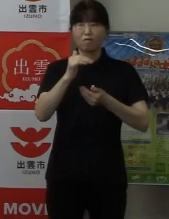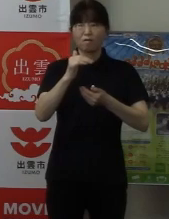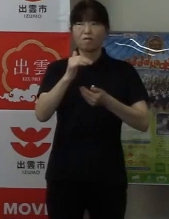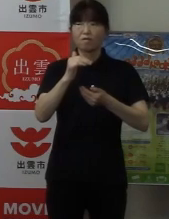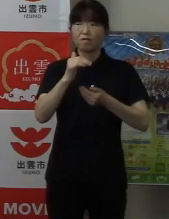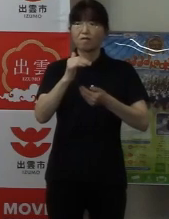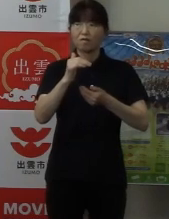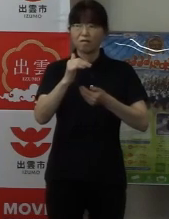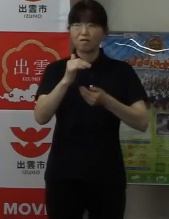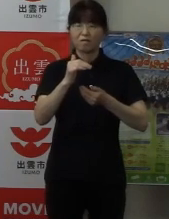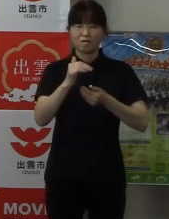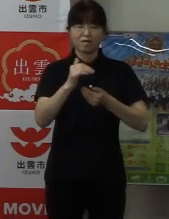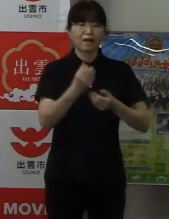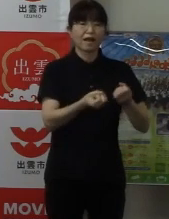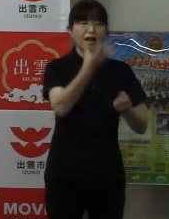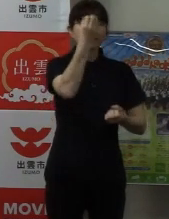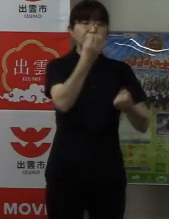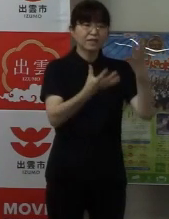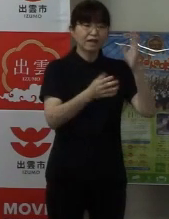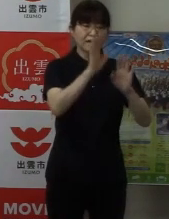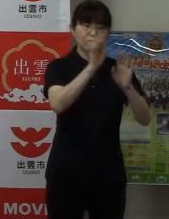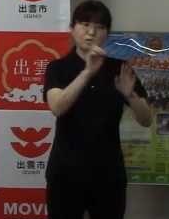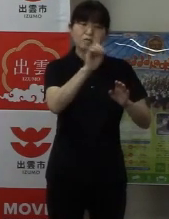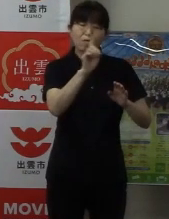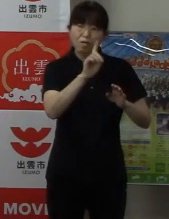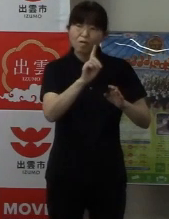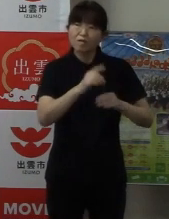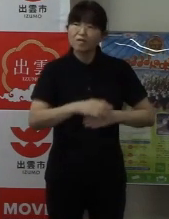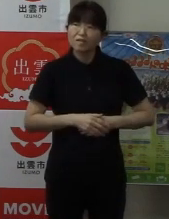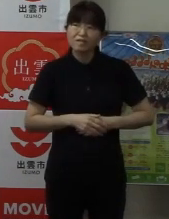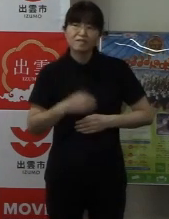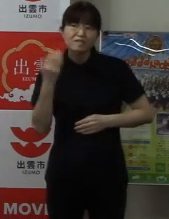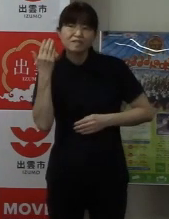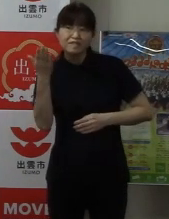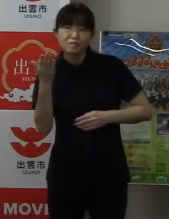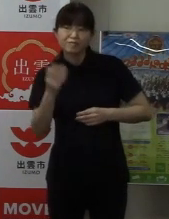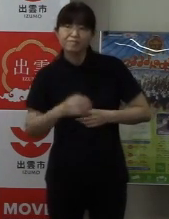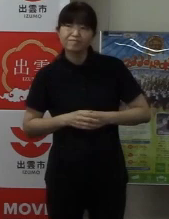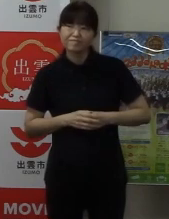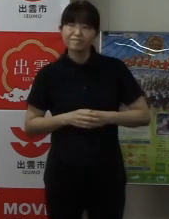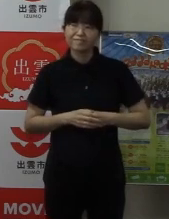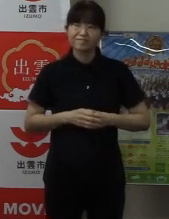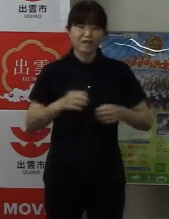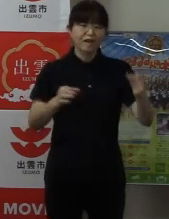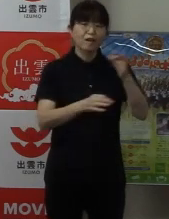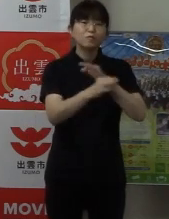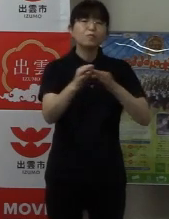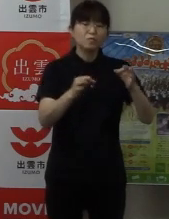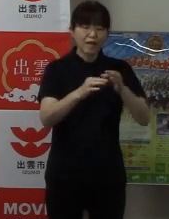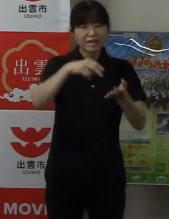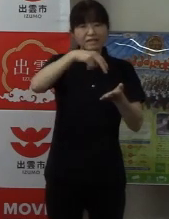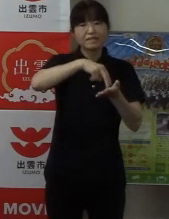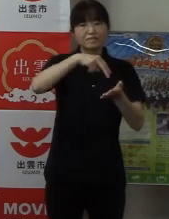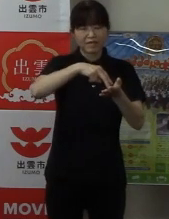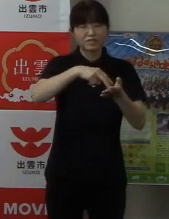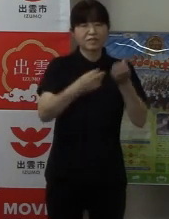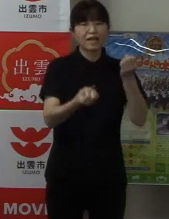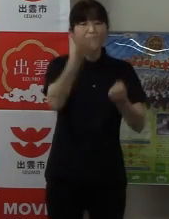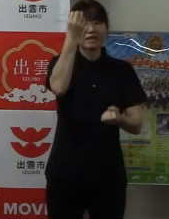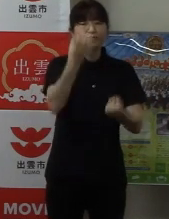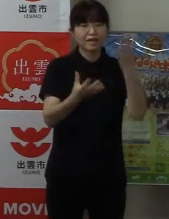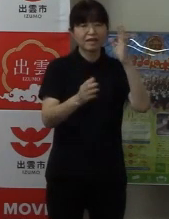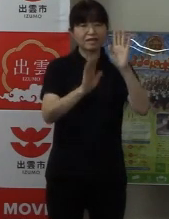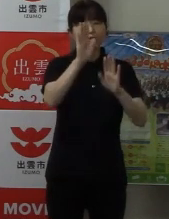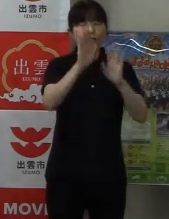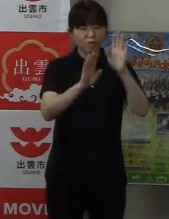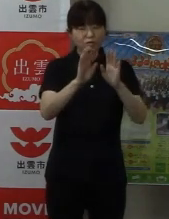どういう花火大会にしたいかというところ を見て、最後が運営、 運営する点でどういうような花火大会にされたいかという、は